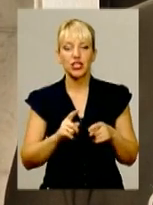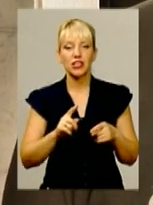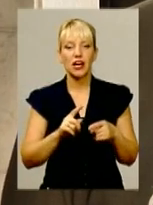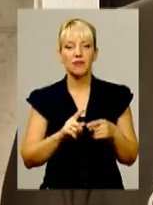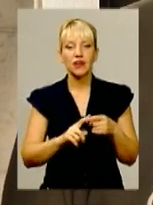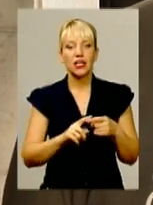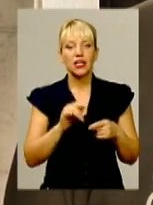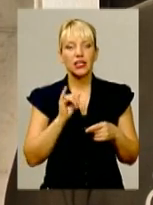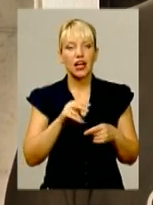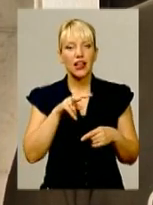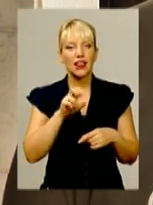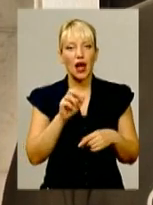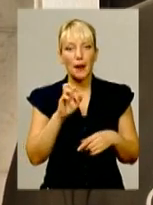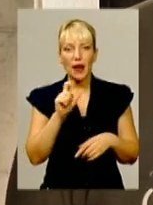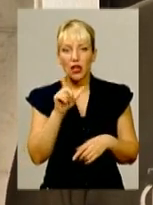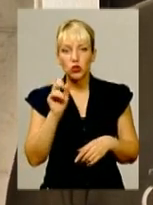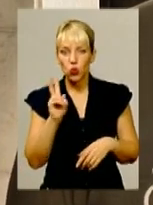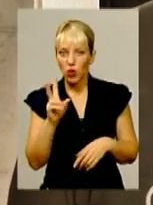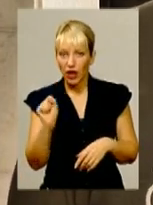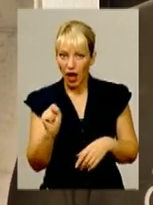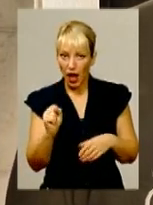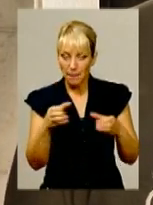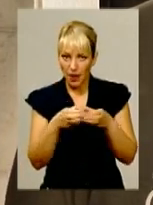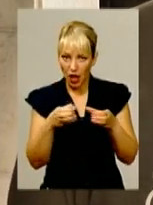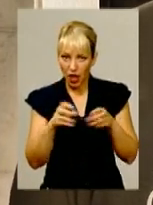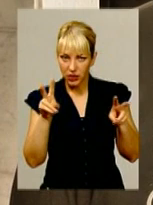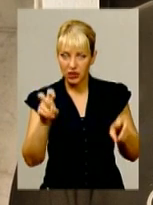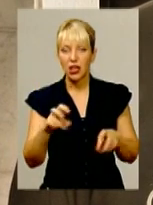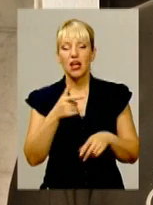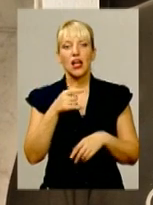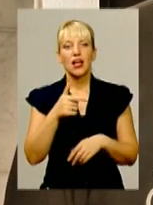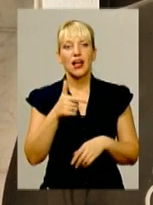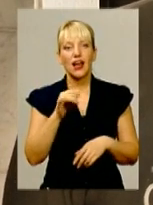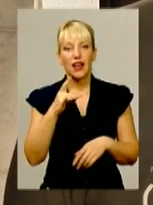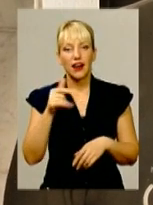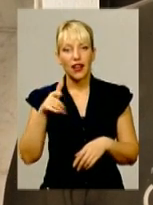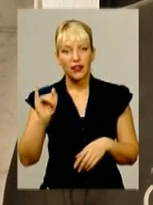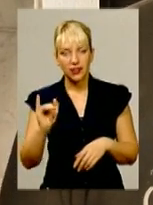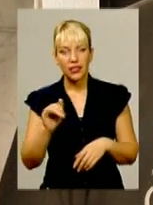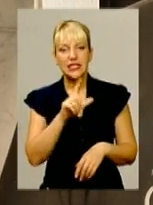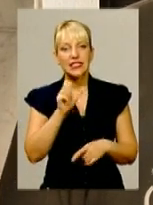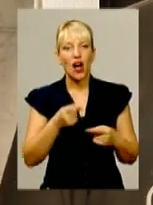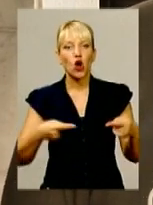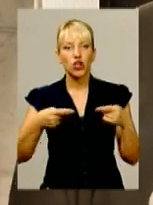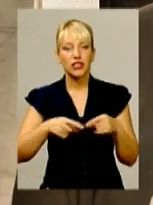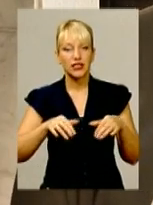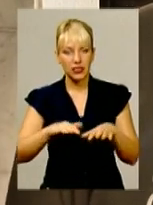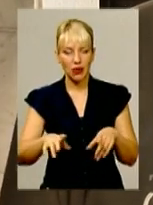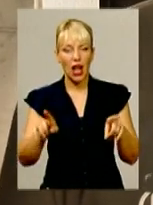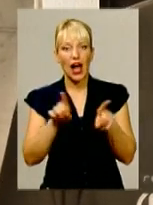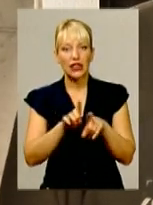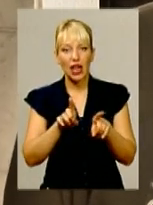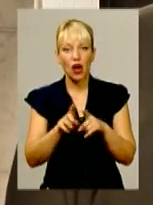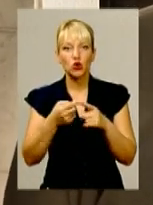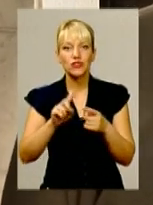Лабазюка», це зрозуміло, це імена партія Лабазюка, партію Олександра Гереги за конкретні справи. І в цей список попала також партія